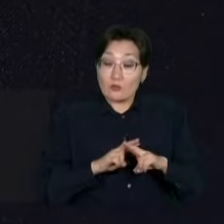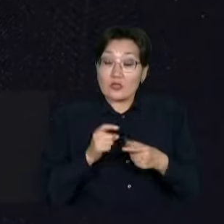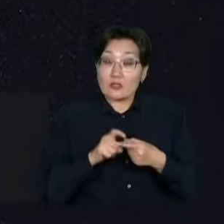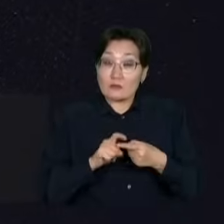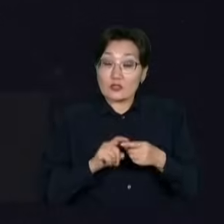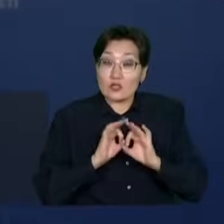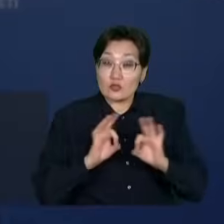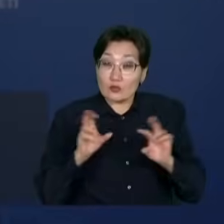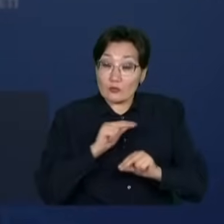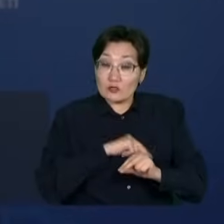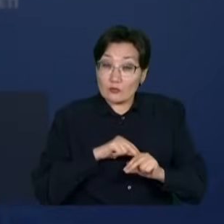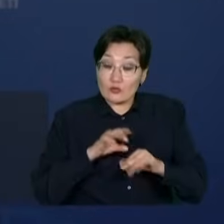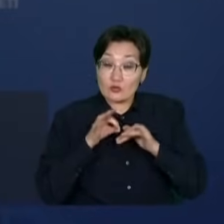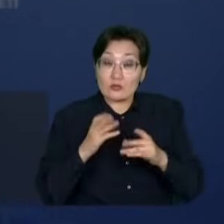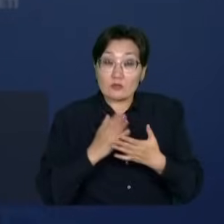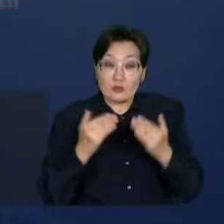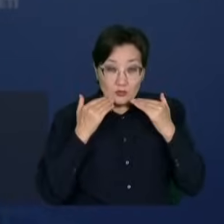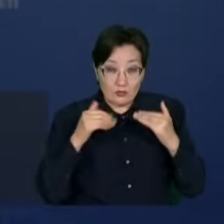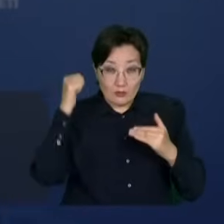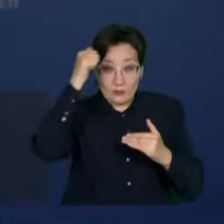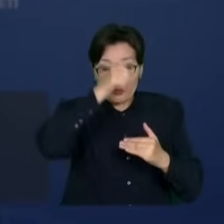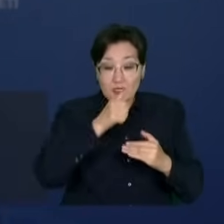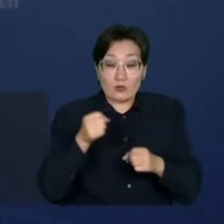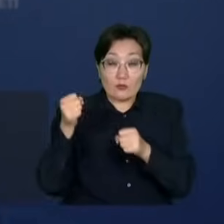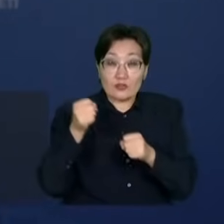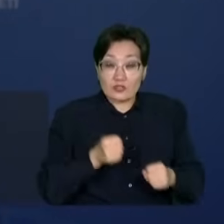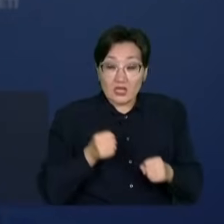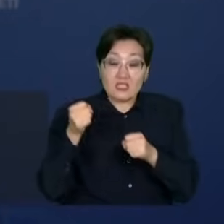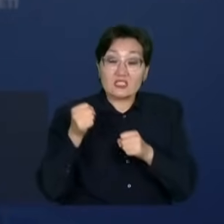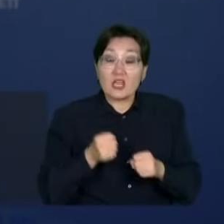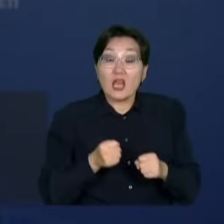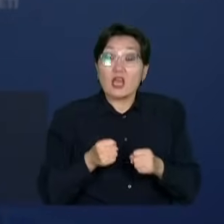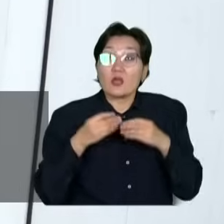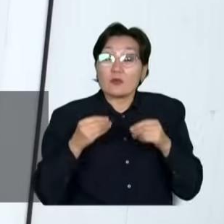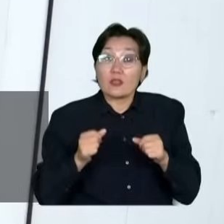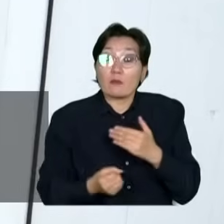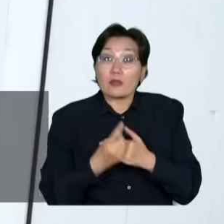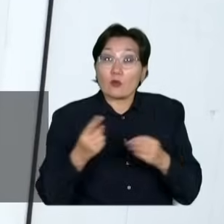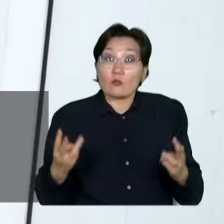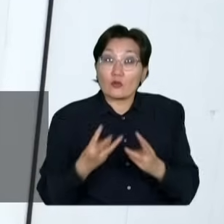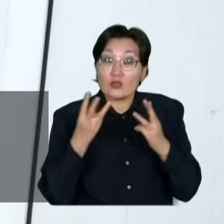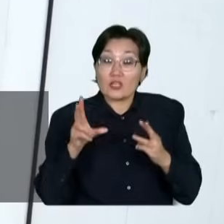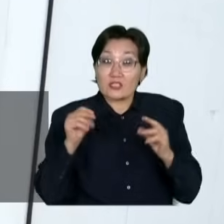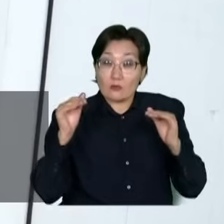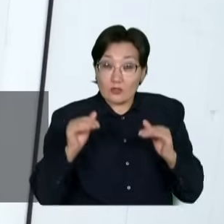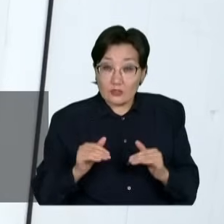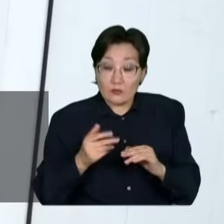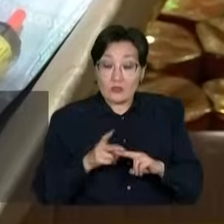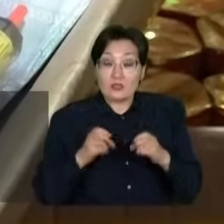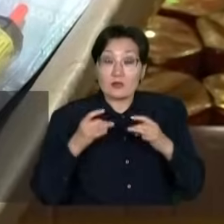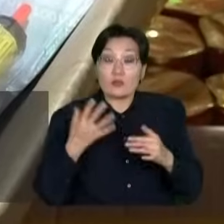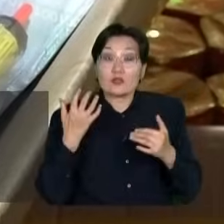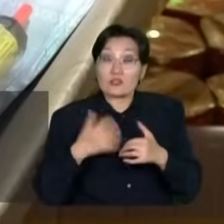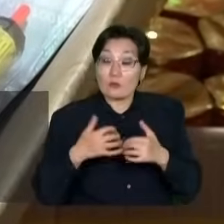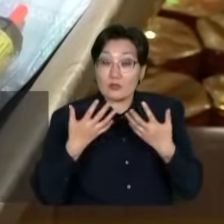өткізіп жатырмыз. Соңғы жылдары пиротехниканың әсеріне болған өрттердің саны азаюда. Дерекке сүйенсек, жылда осы мерекеде орта